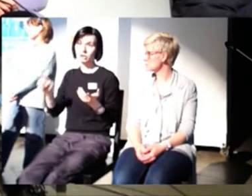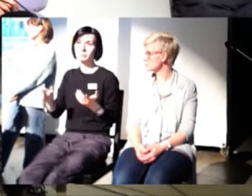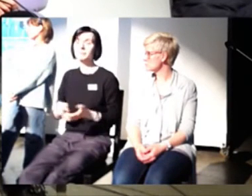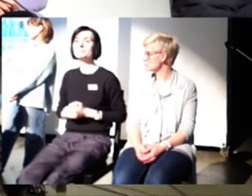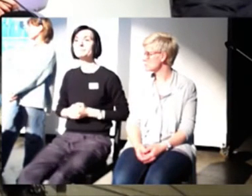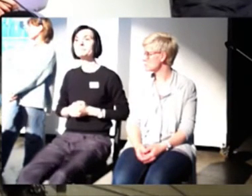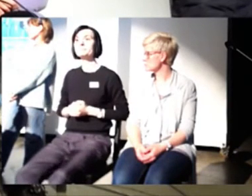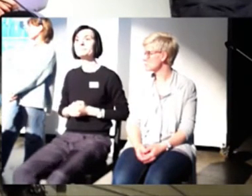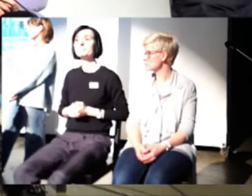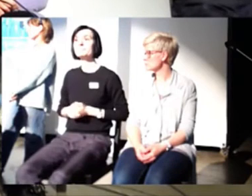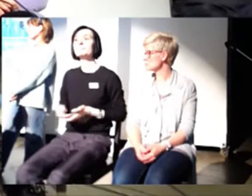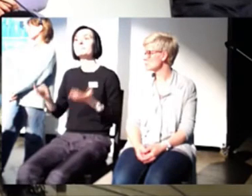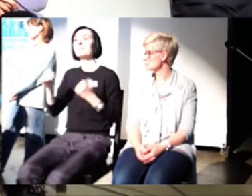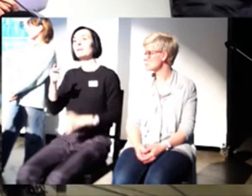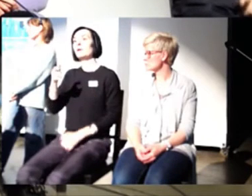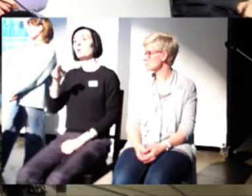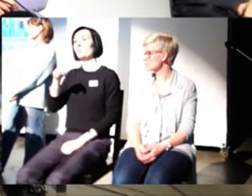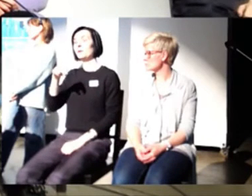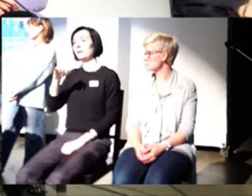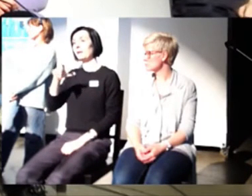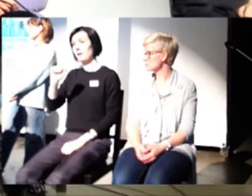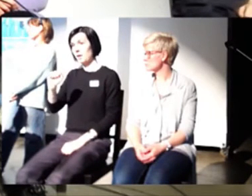Ja sitten hän painottaa juurikin sitä,